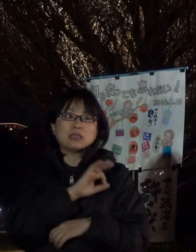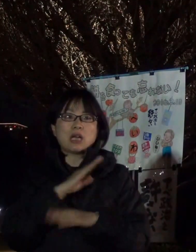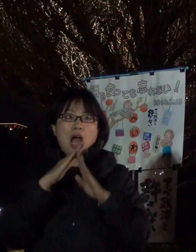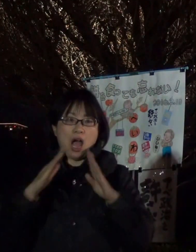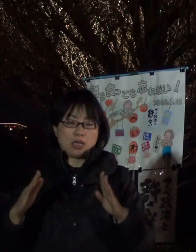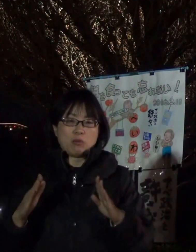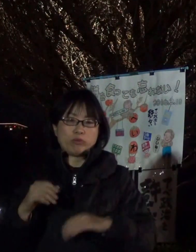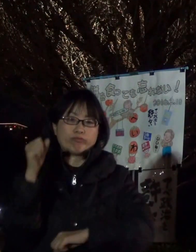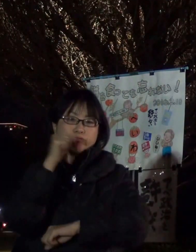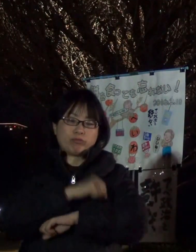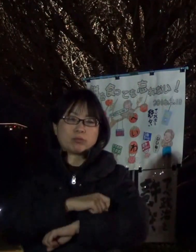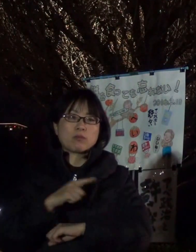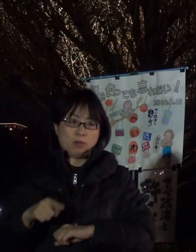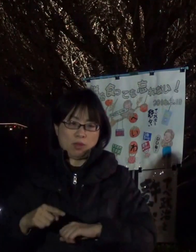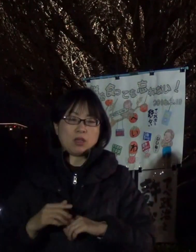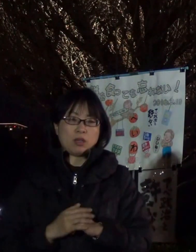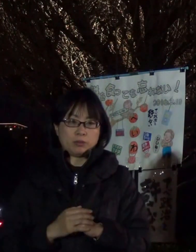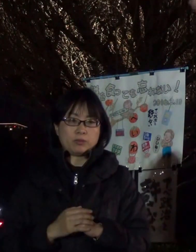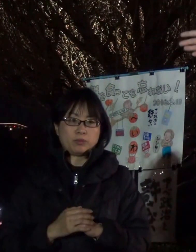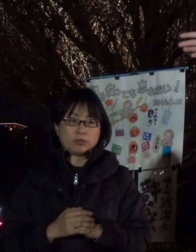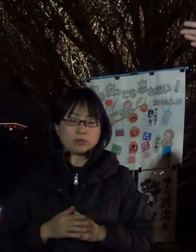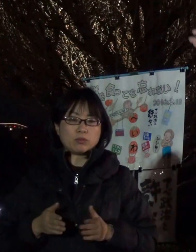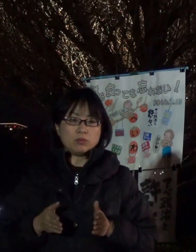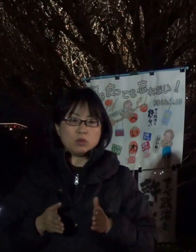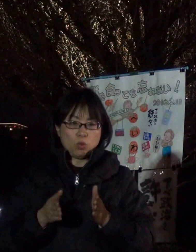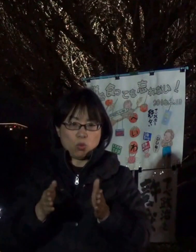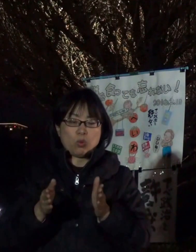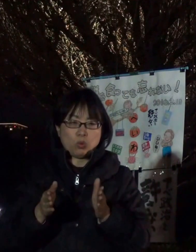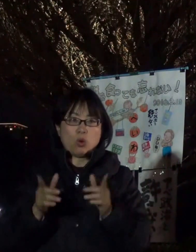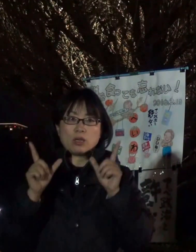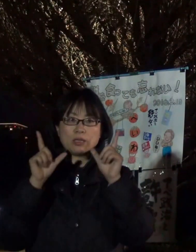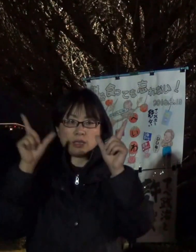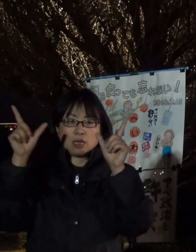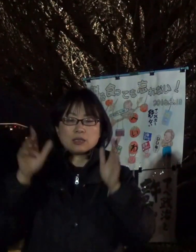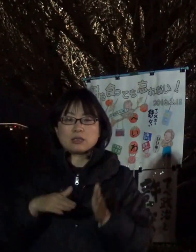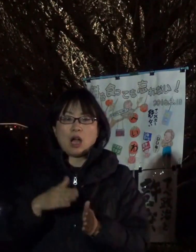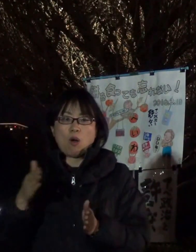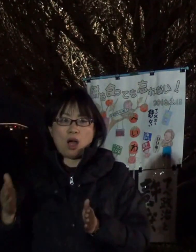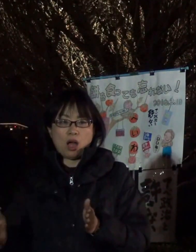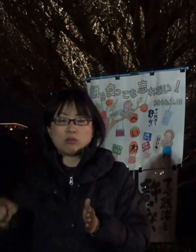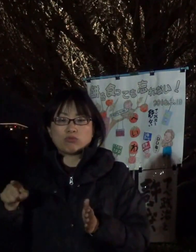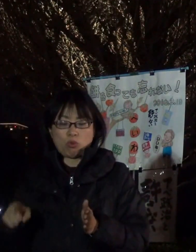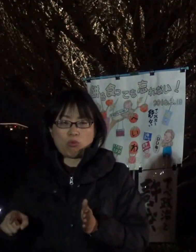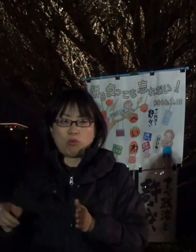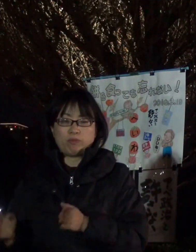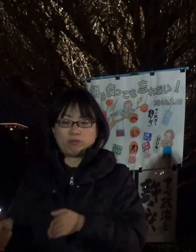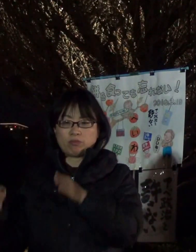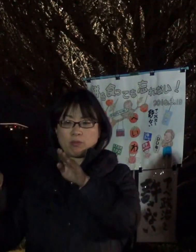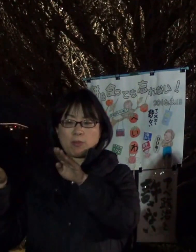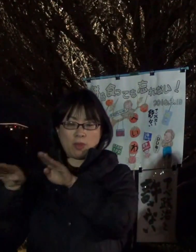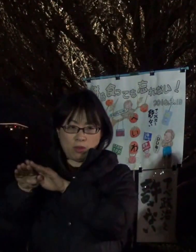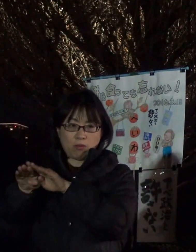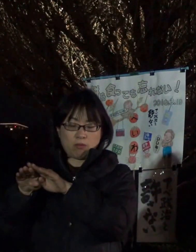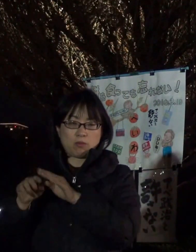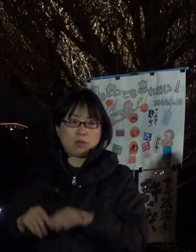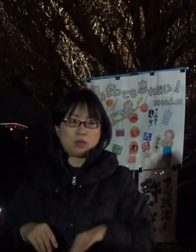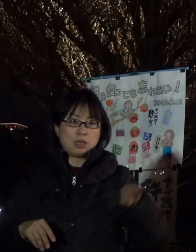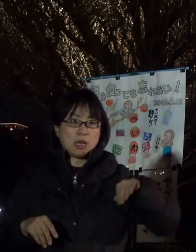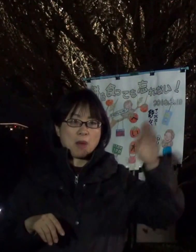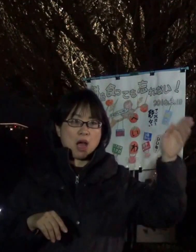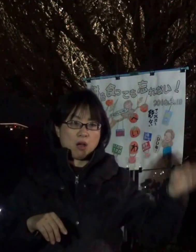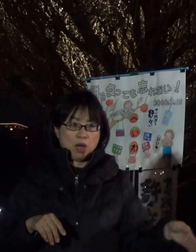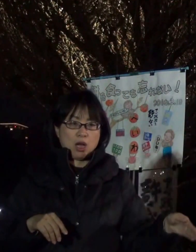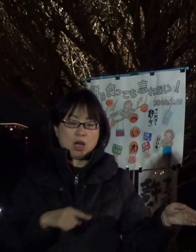を建屋の東側、つまり海側、県政会館側を建屋の西側、つまり山側としてお話します